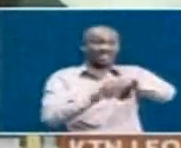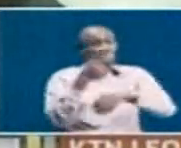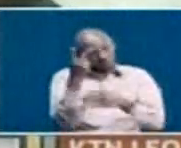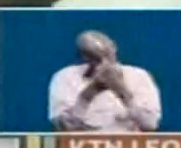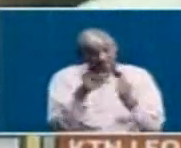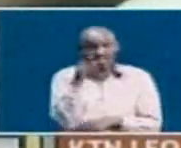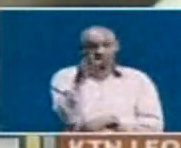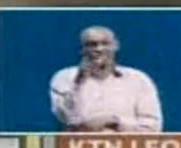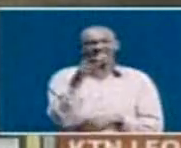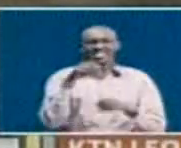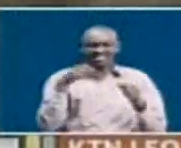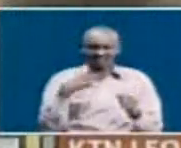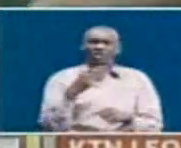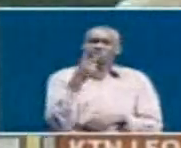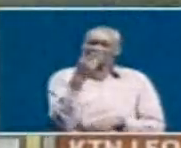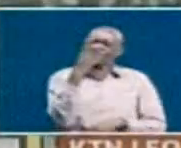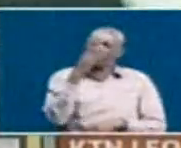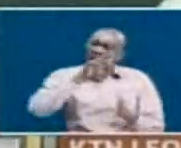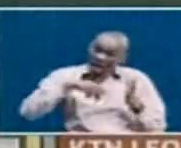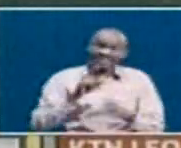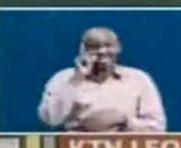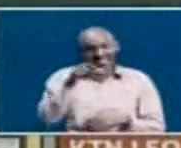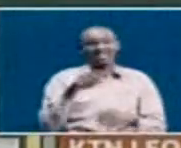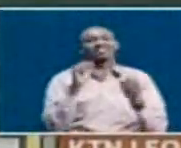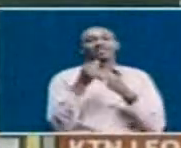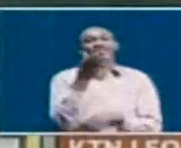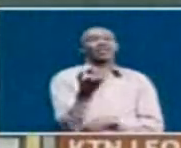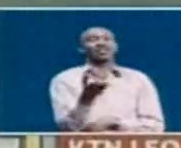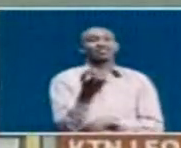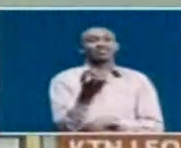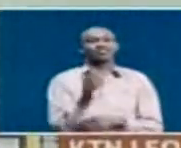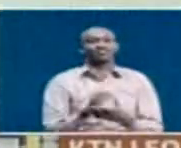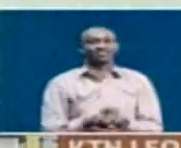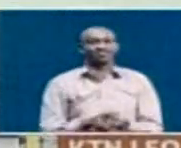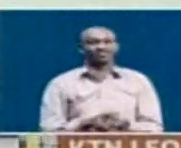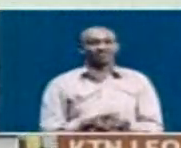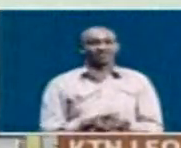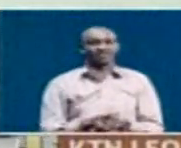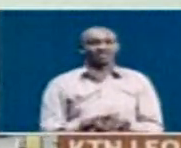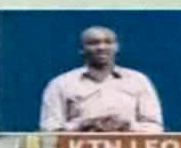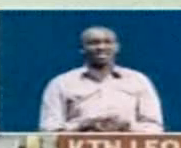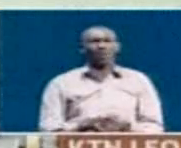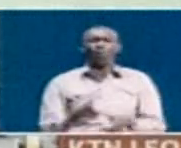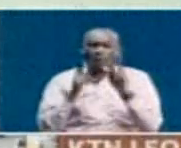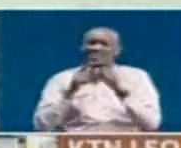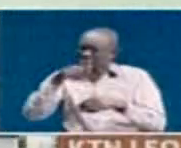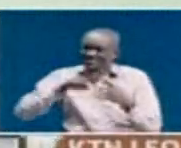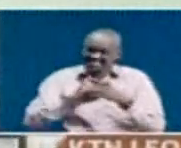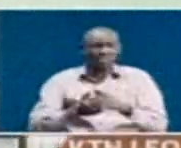hawa waliokolewa zaidi ya saa 24 baada ya shambulizi hilo. Yani vita tu, walianza